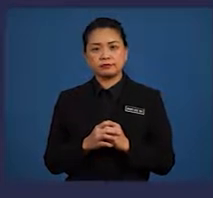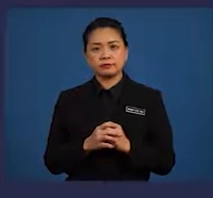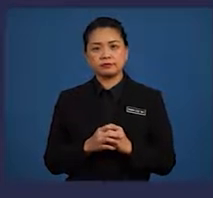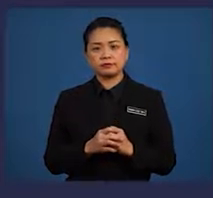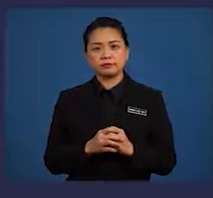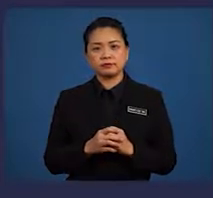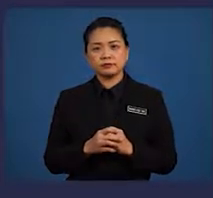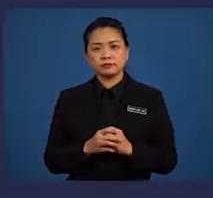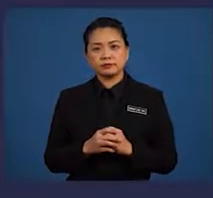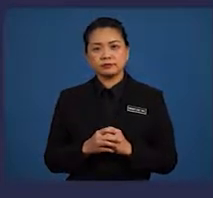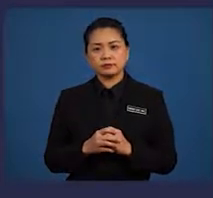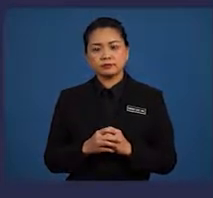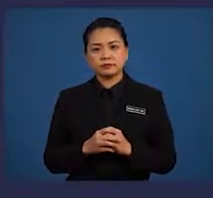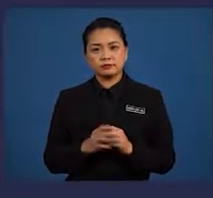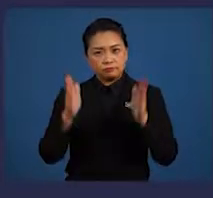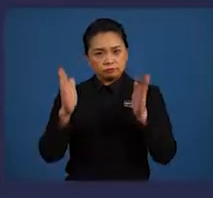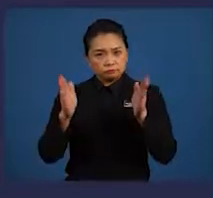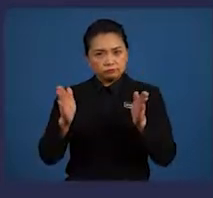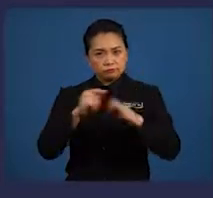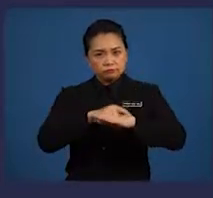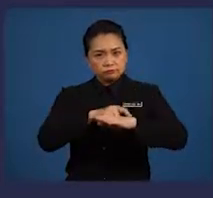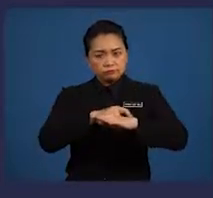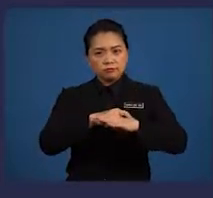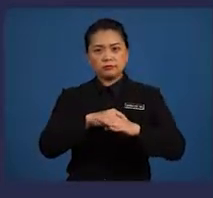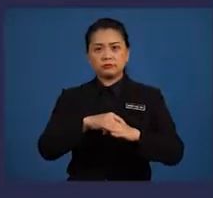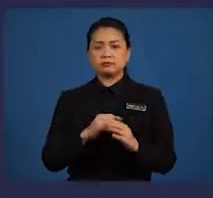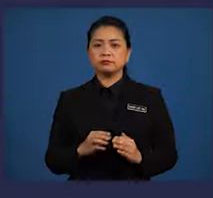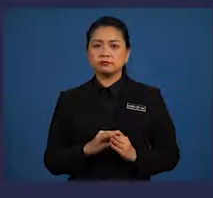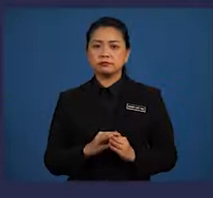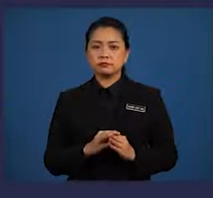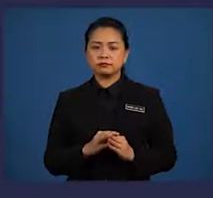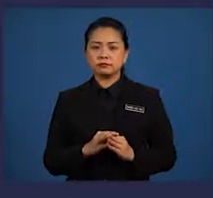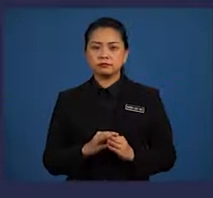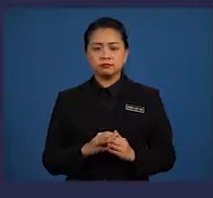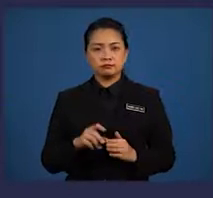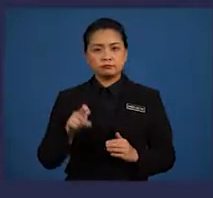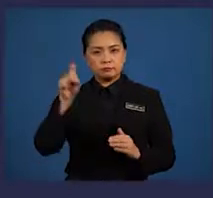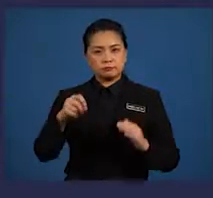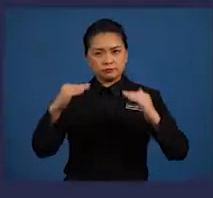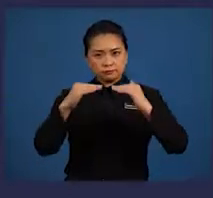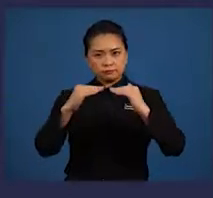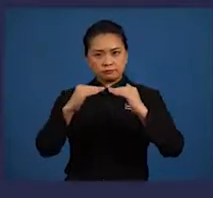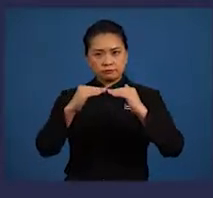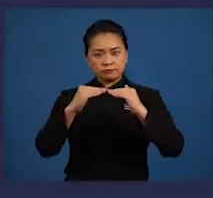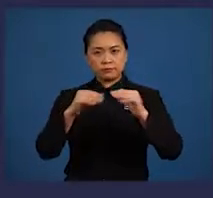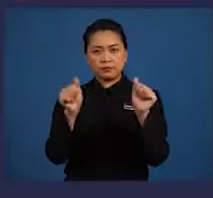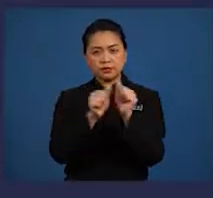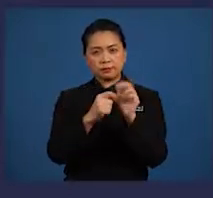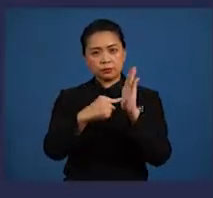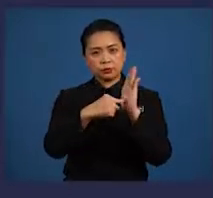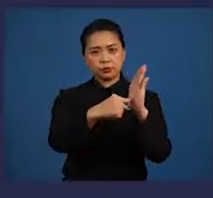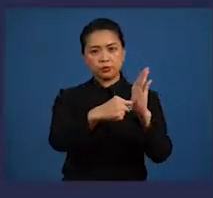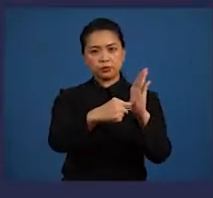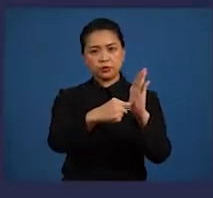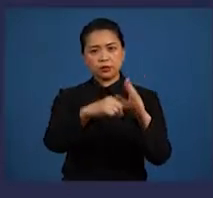keseimbangan mandi meja yang ke waktu atau durasi musik yang digunakan perlu diselaraskan dengan